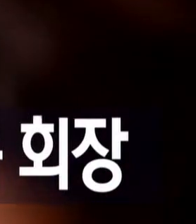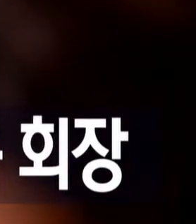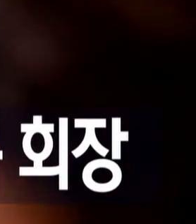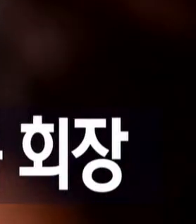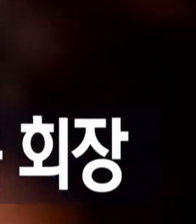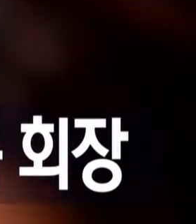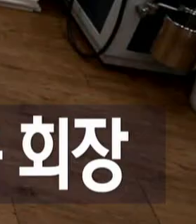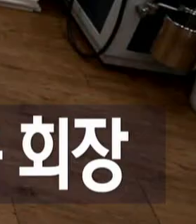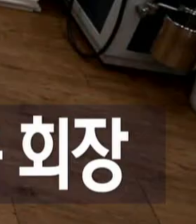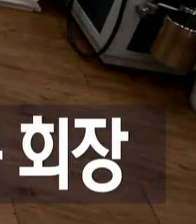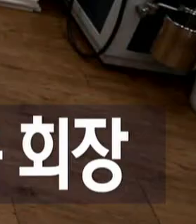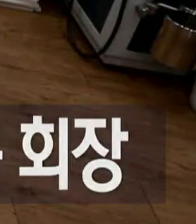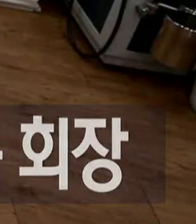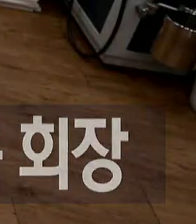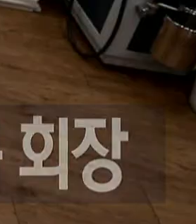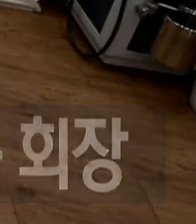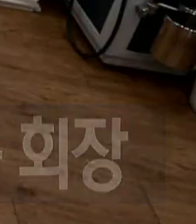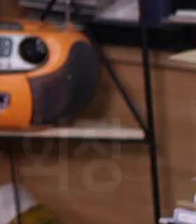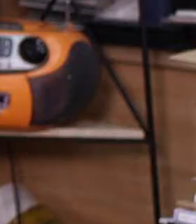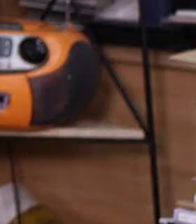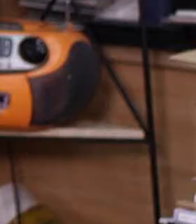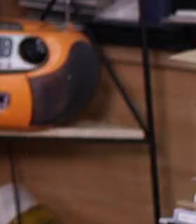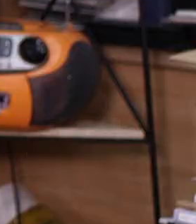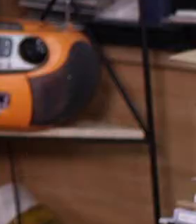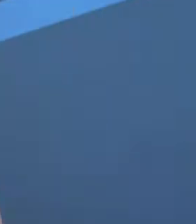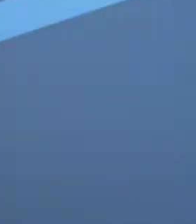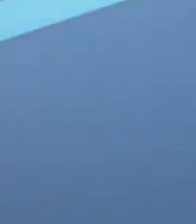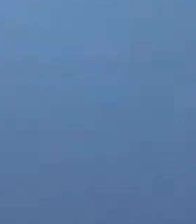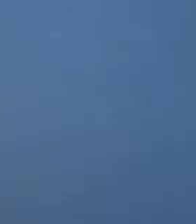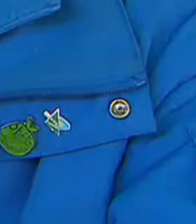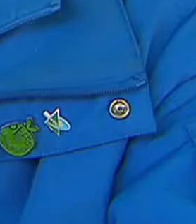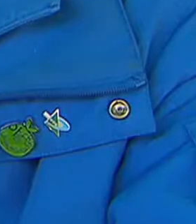앞으로의 코로나 확산 추세와 예방법에 대해 들어봤습니다.